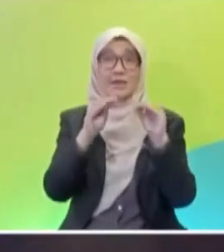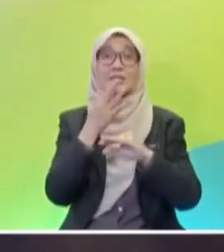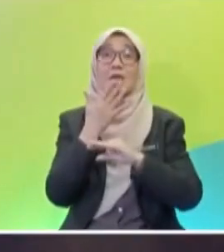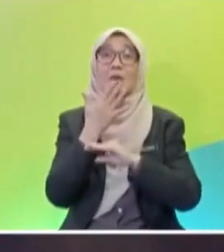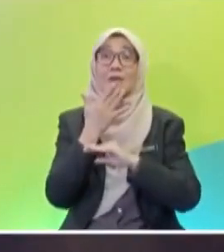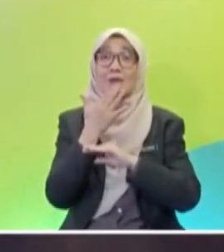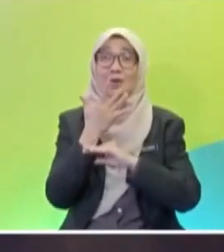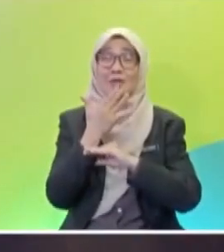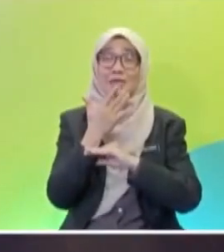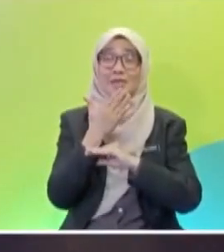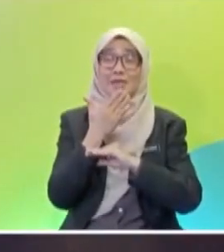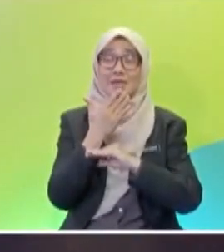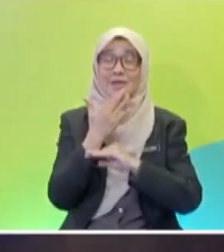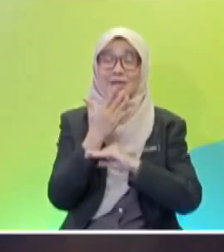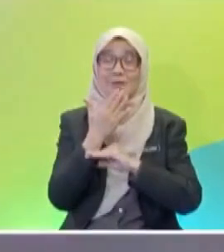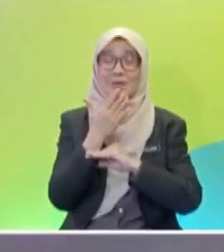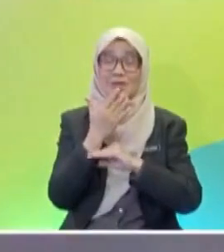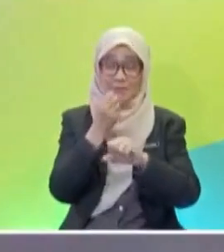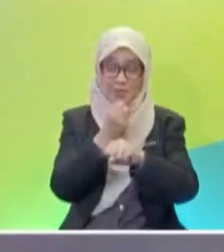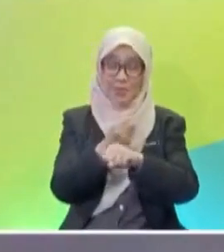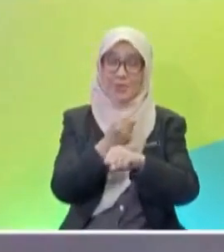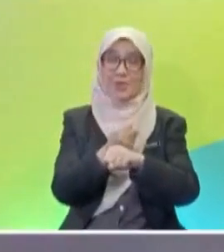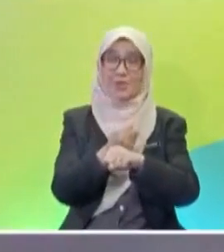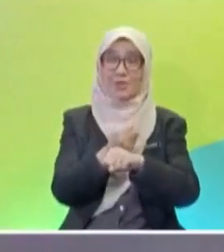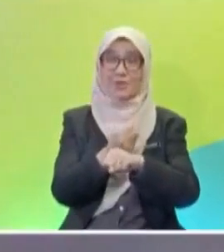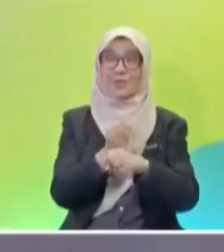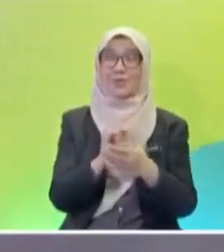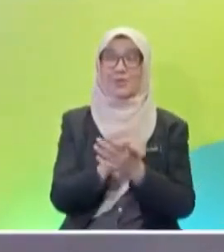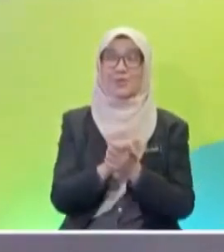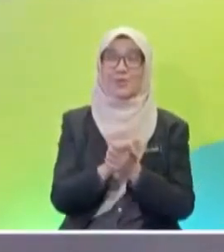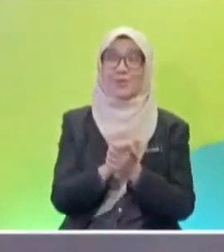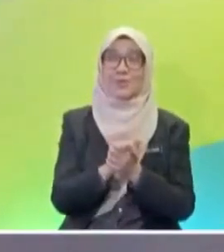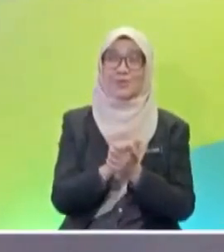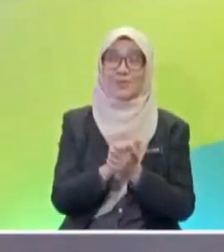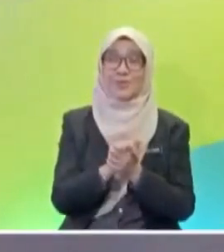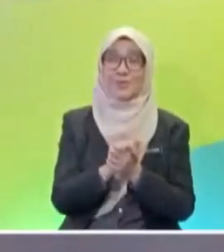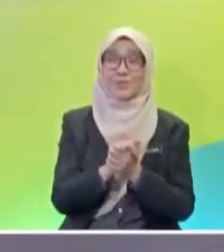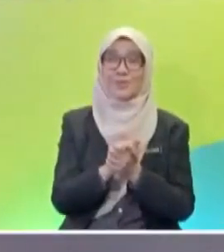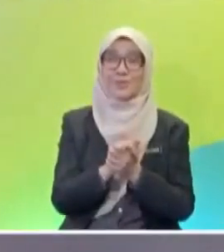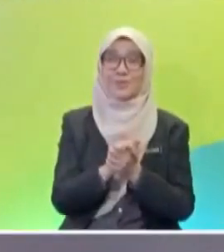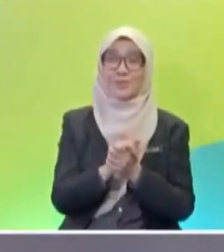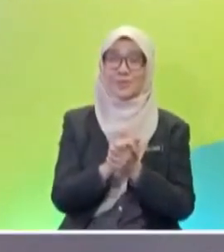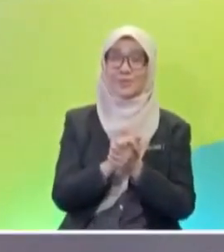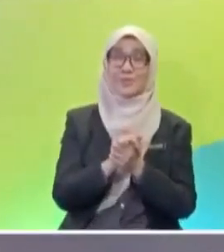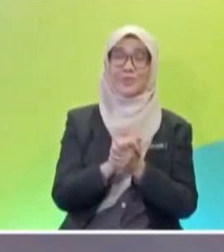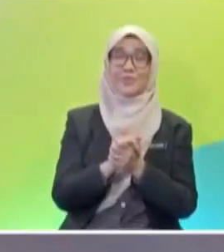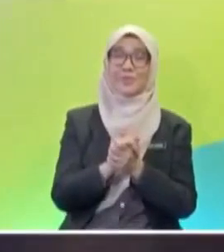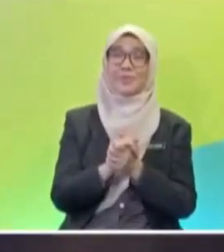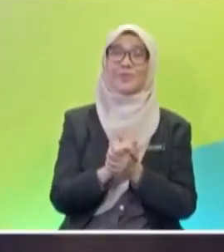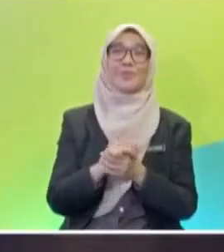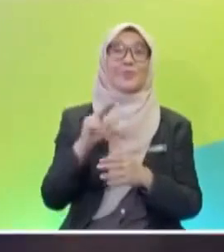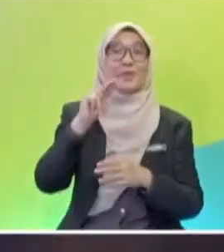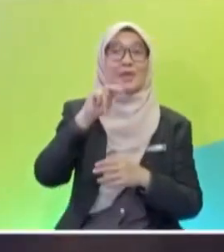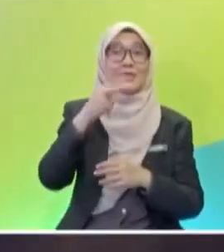nah ini batu-batu kristen penampakan kita punya balon ke nampak menarik dengan